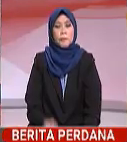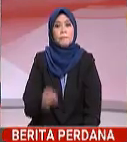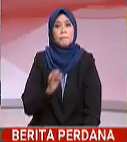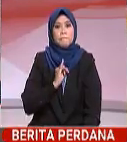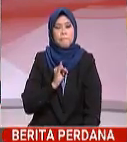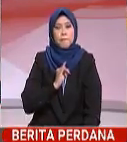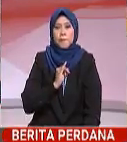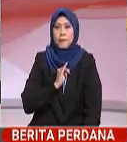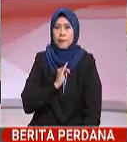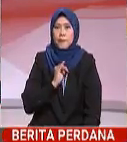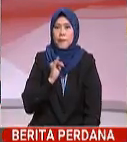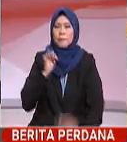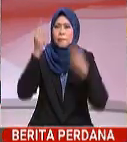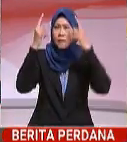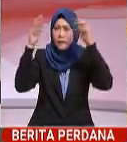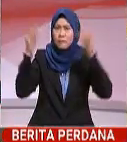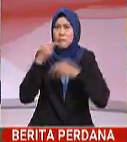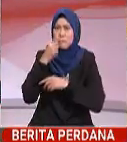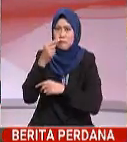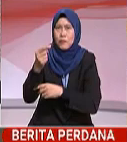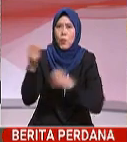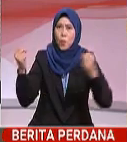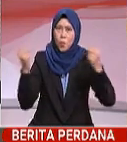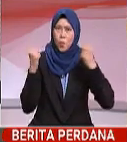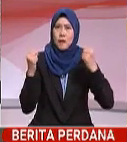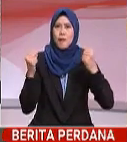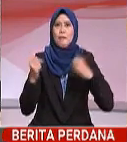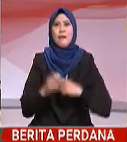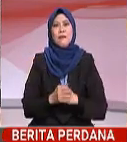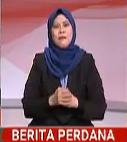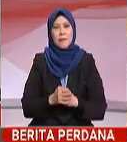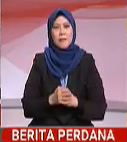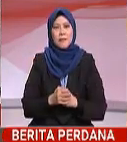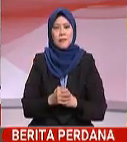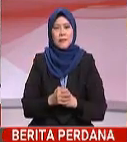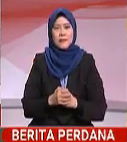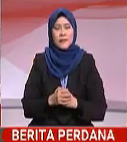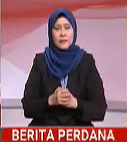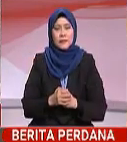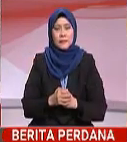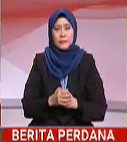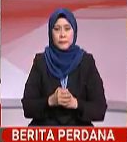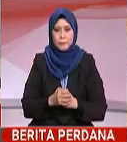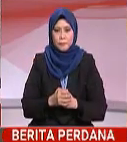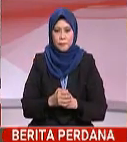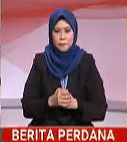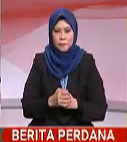Cakap Muhyiddin dia kuat. Dia pun memohon dia.